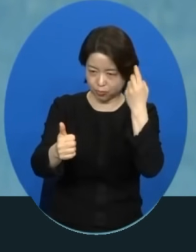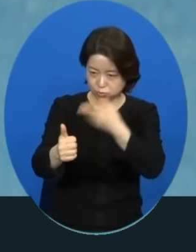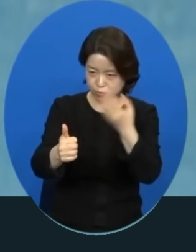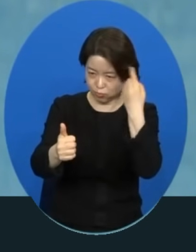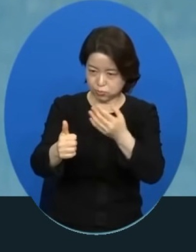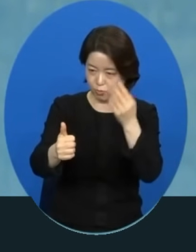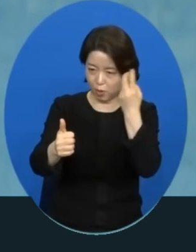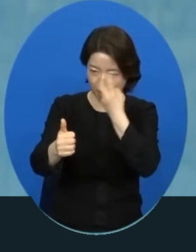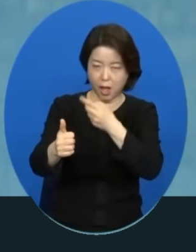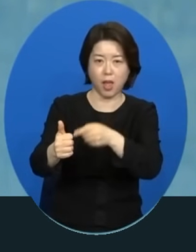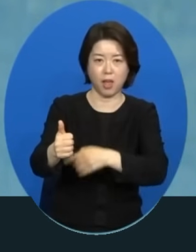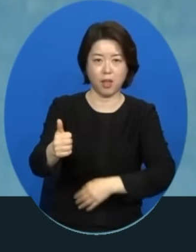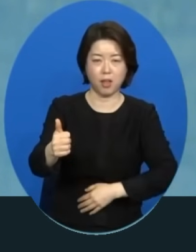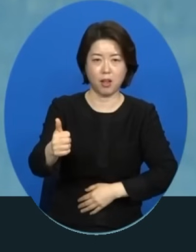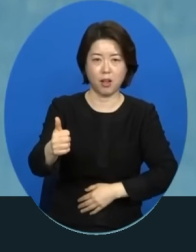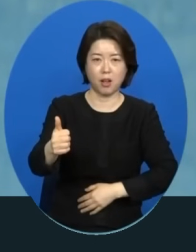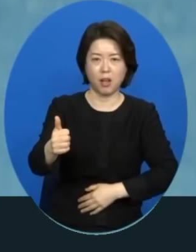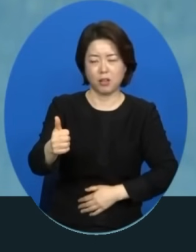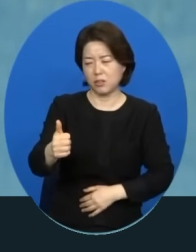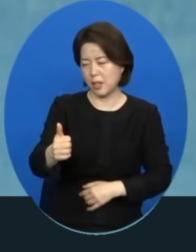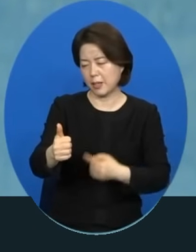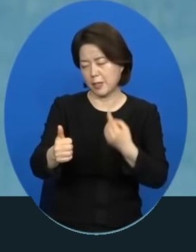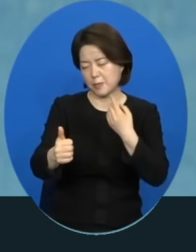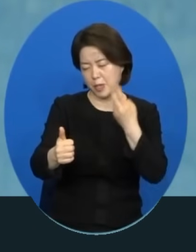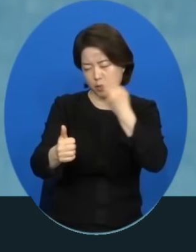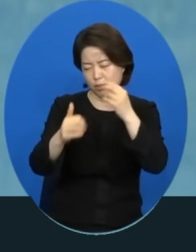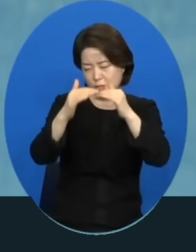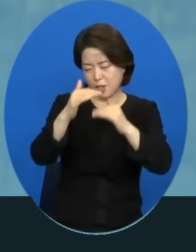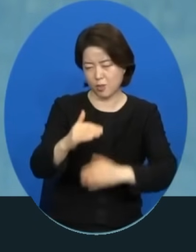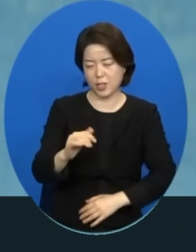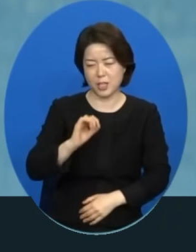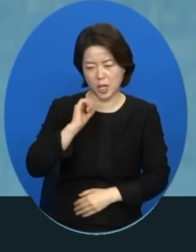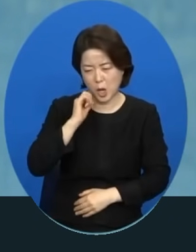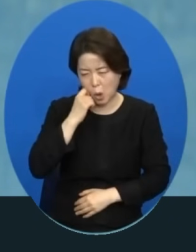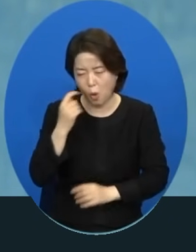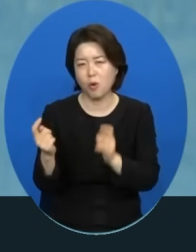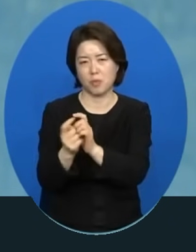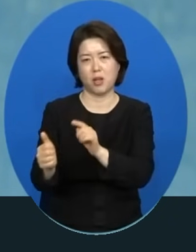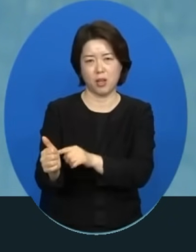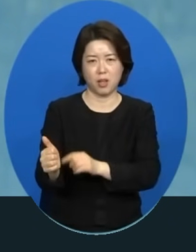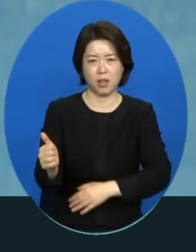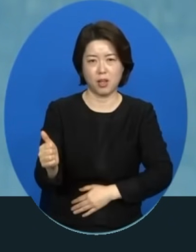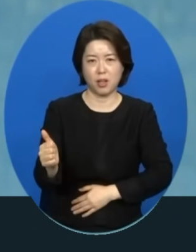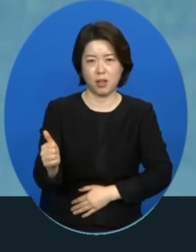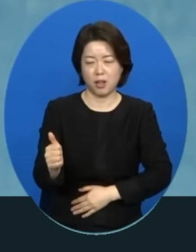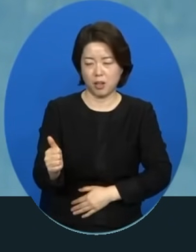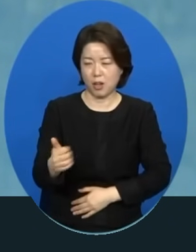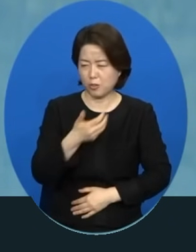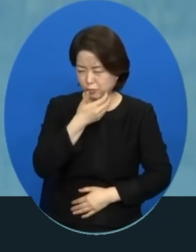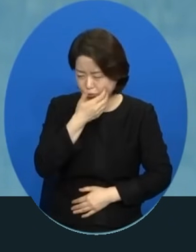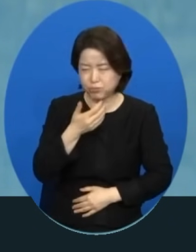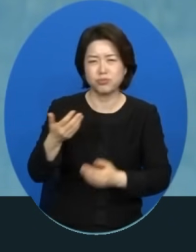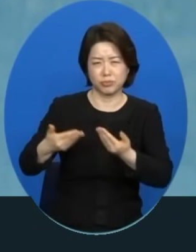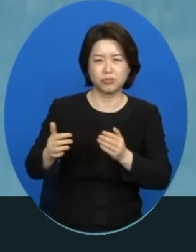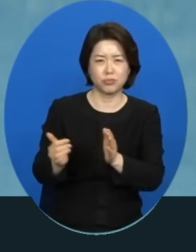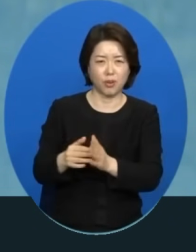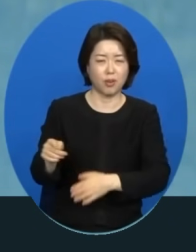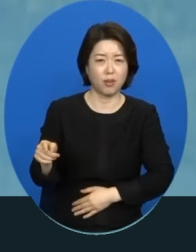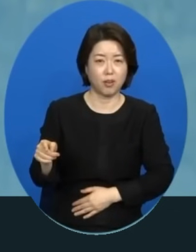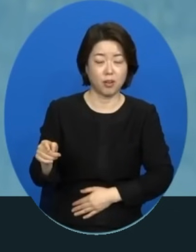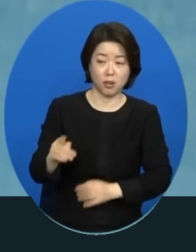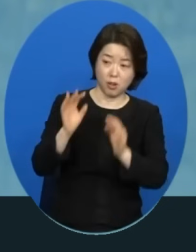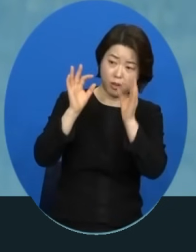정도로 군종참모님이 좀 그 수사 과정에서 어려움을 좀 겪으셨어요. 그러니까 제가 그걸 보면서 너무 죄송한